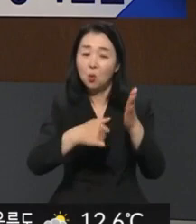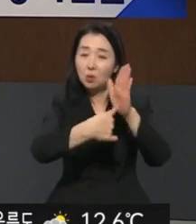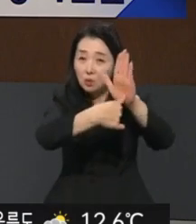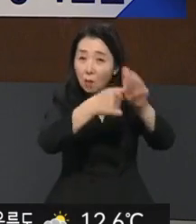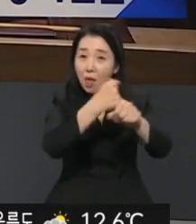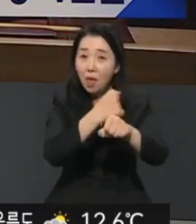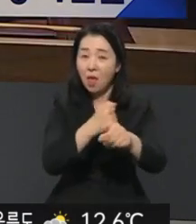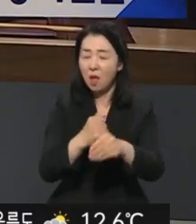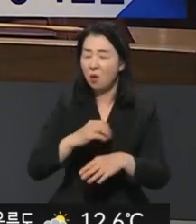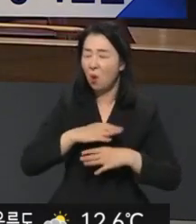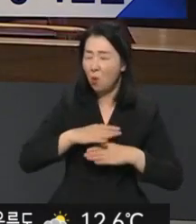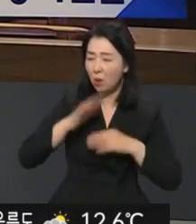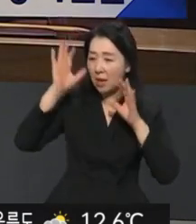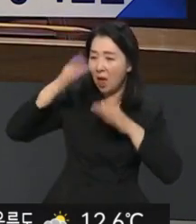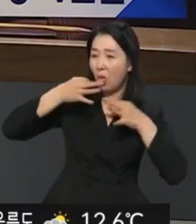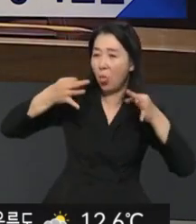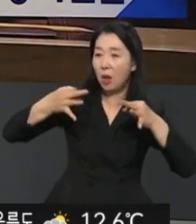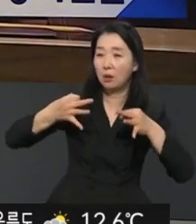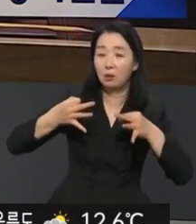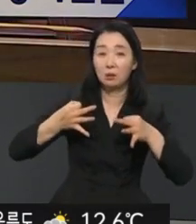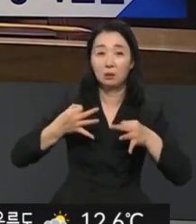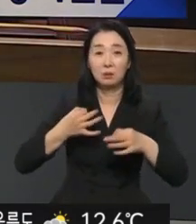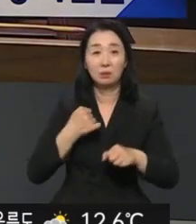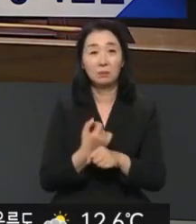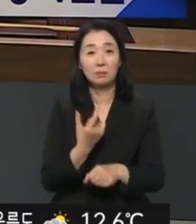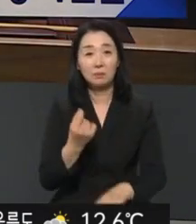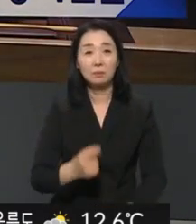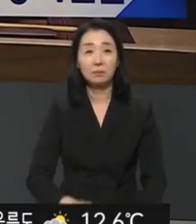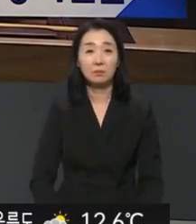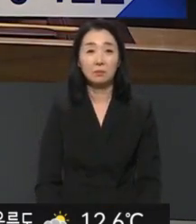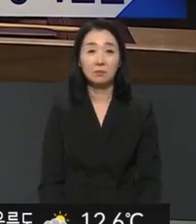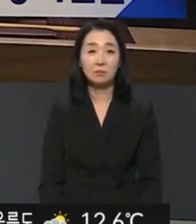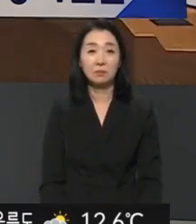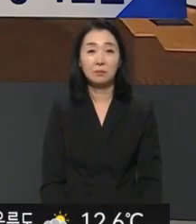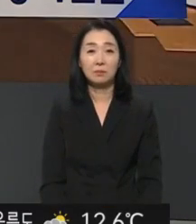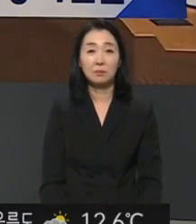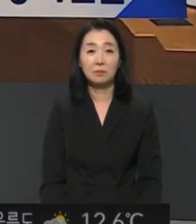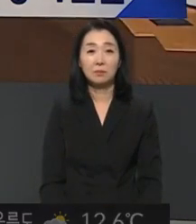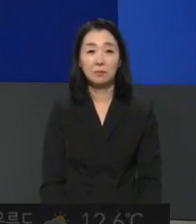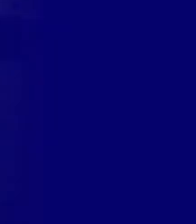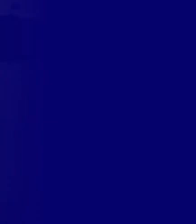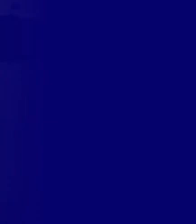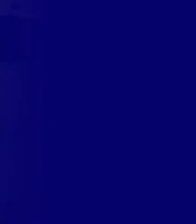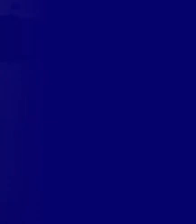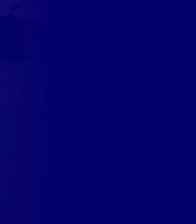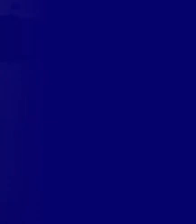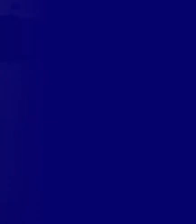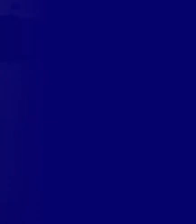겁먹고 지저대는 개에 비유하지 않을 수 없는 광경이다. 이렇게 맹비난했습니다.